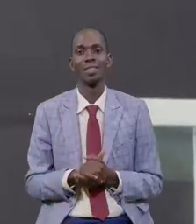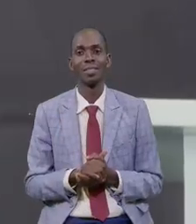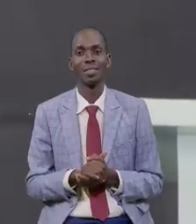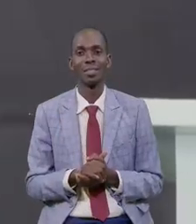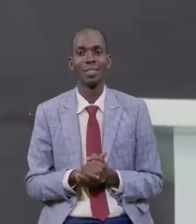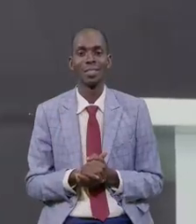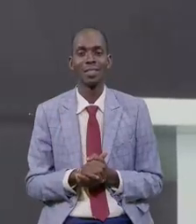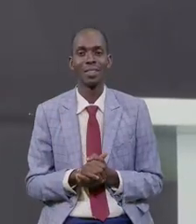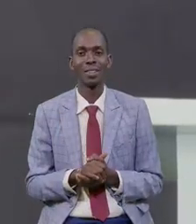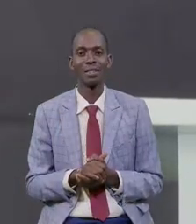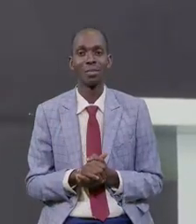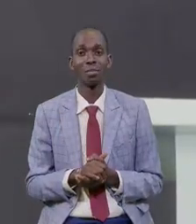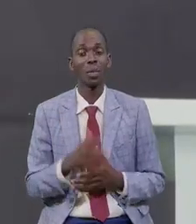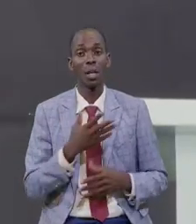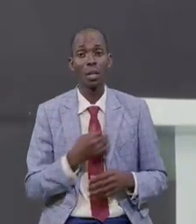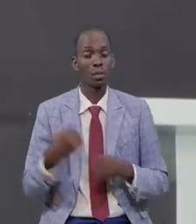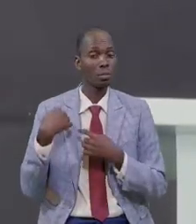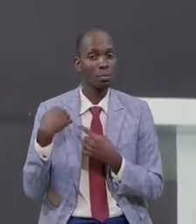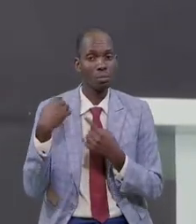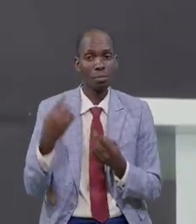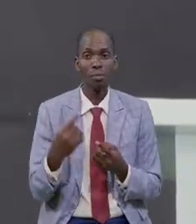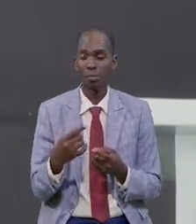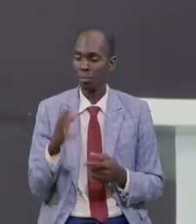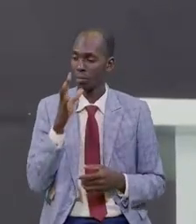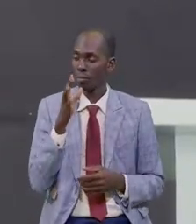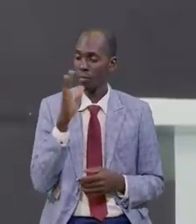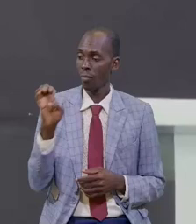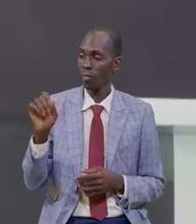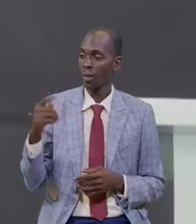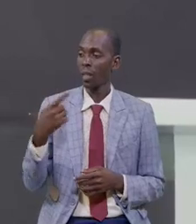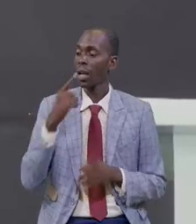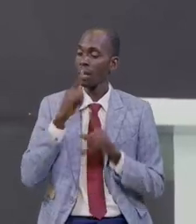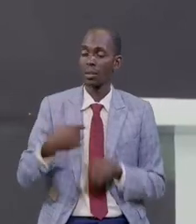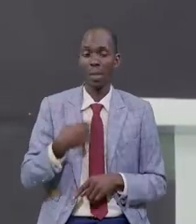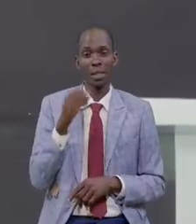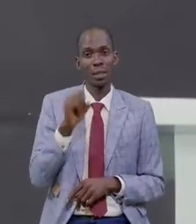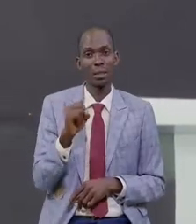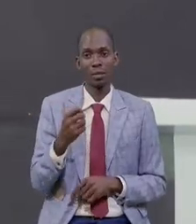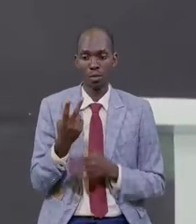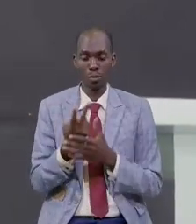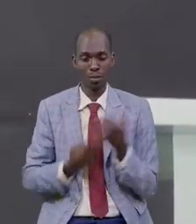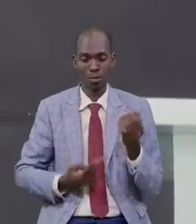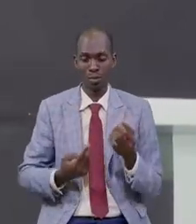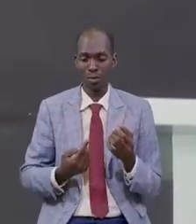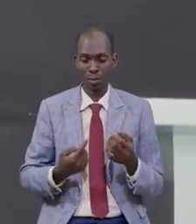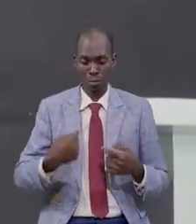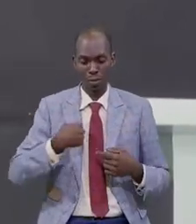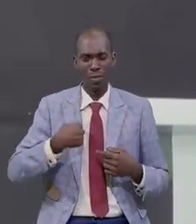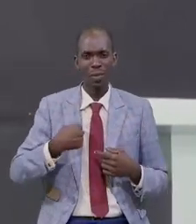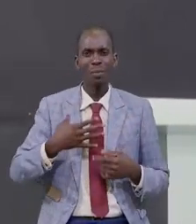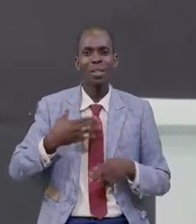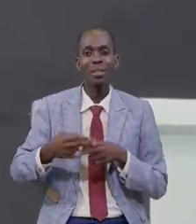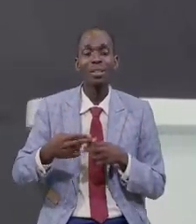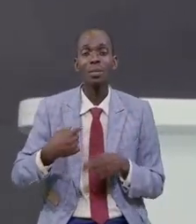ans et comme elle a dit oui quel est mon nom